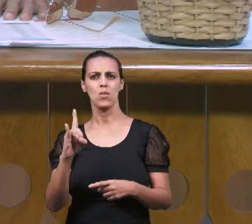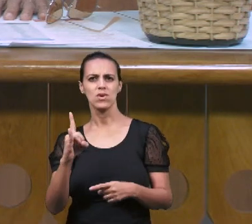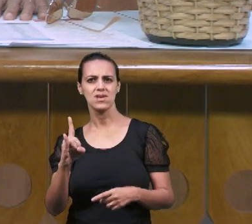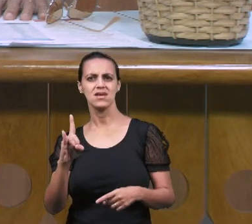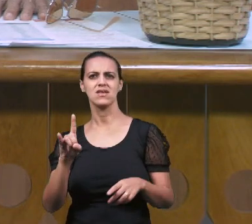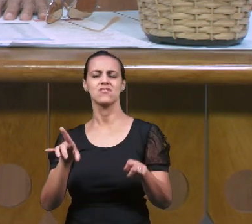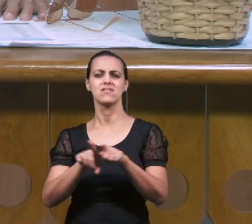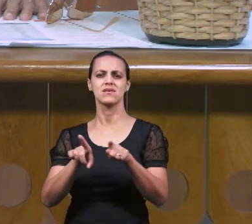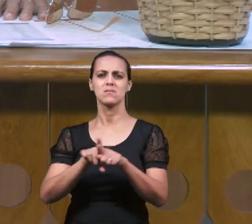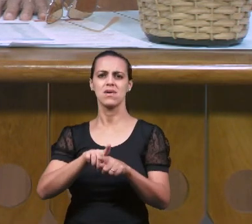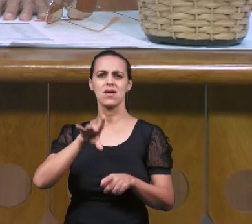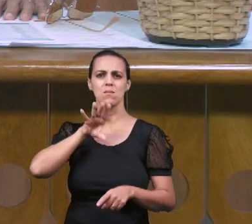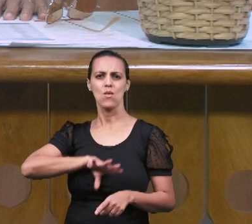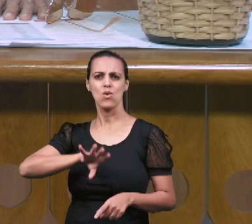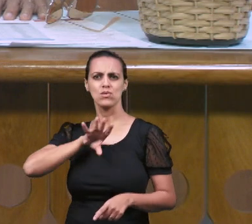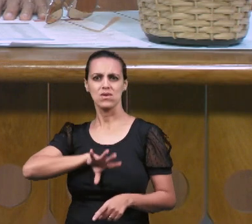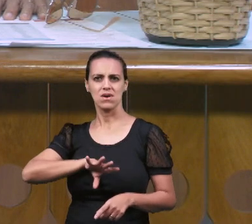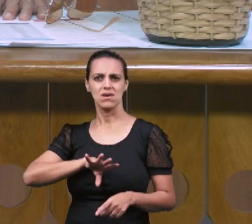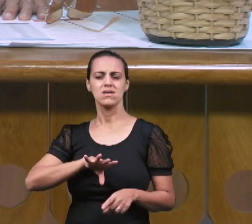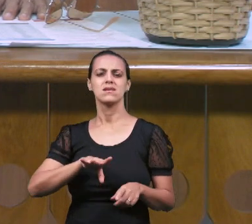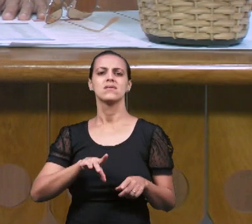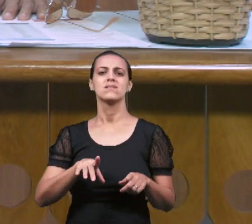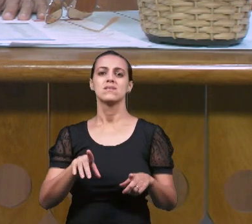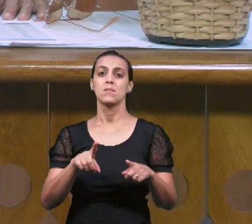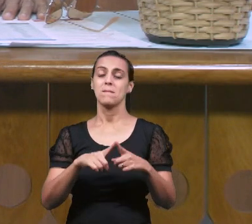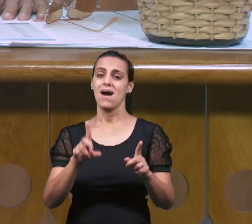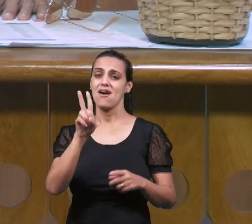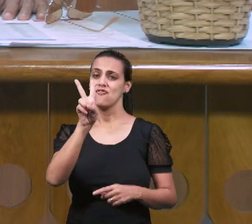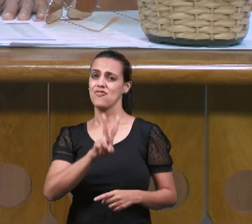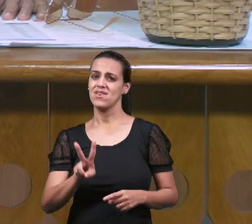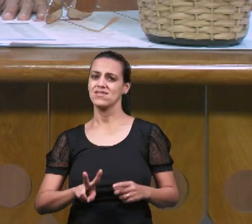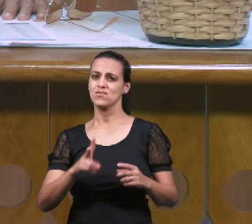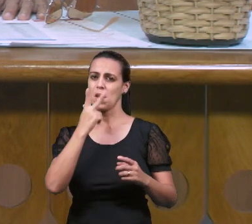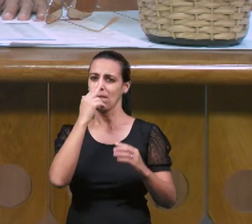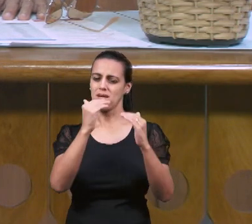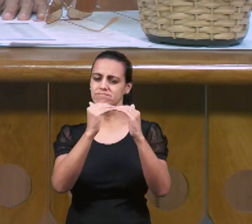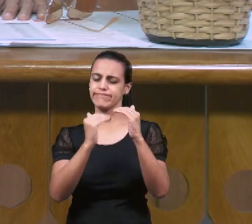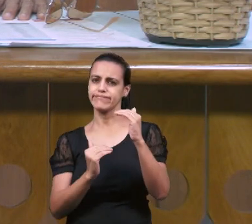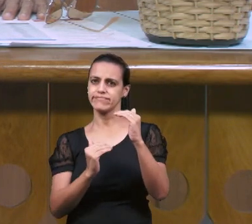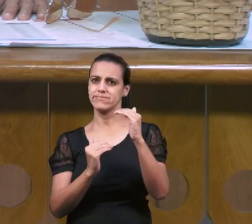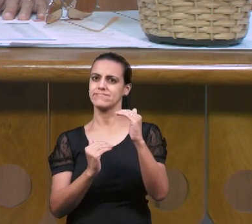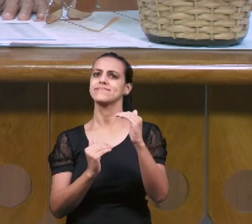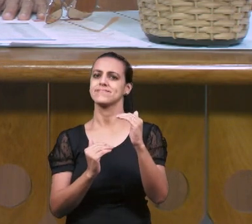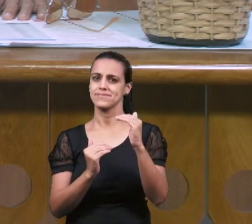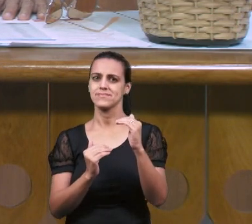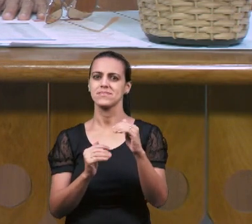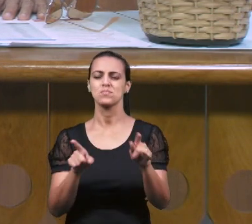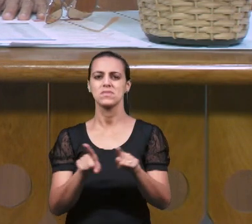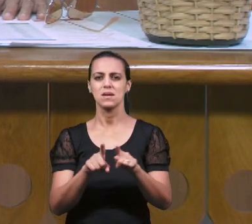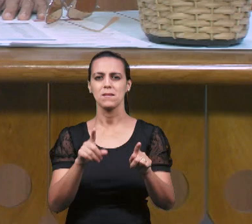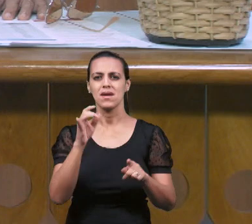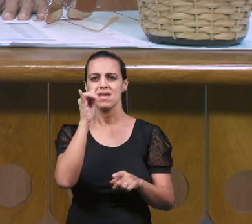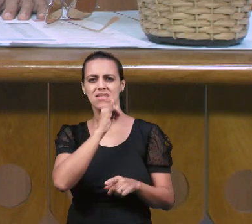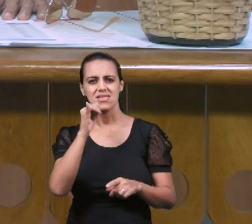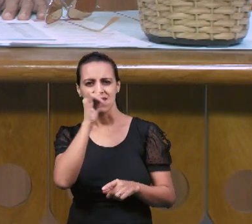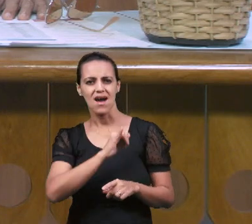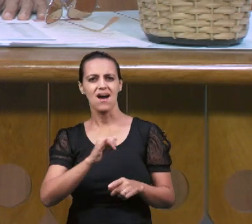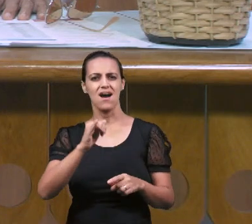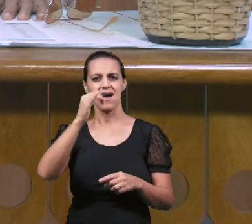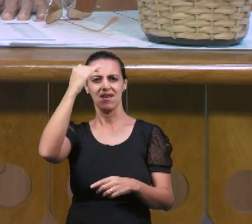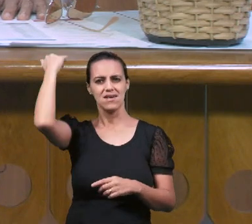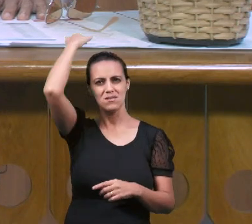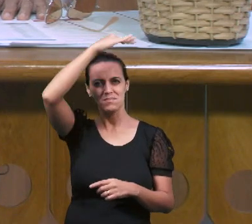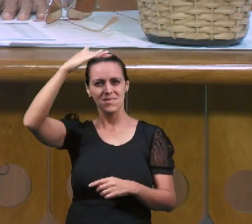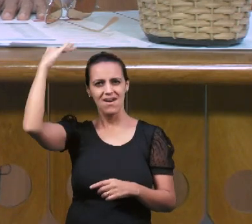au Venezuela. Nous avons en Italie aussi, Mexique, Uruguay, Cuba. Il